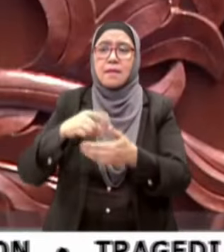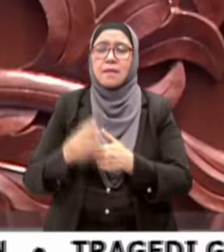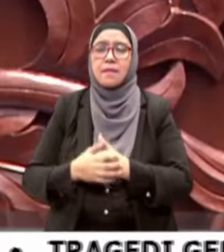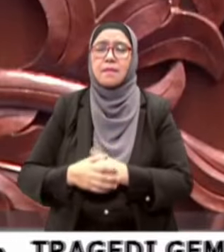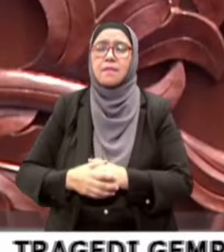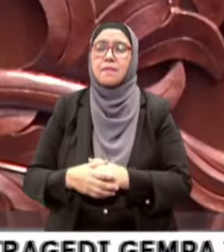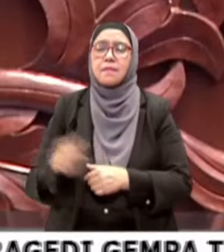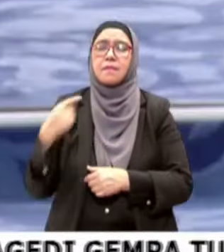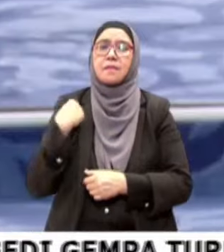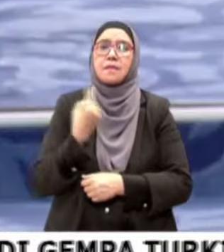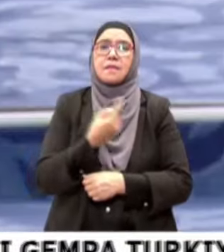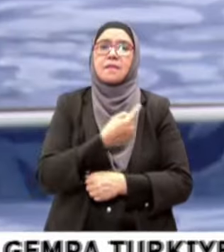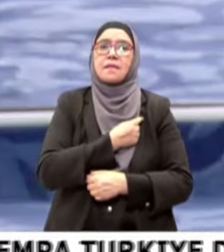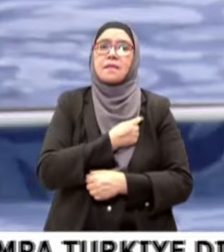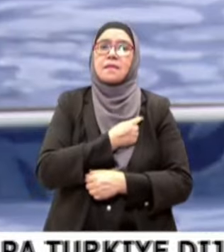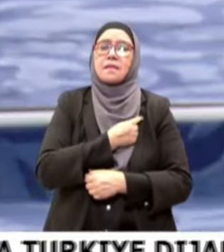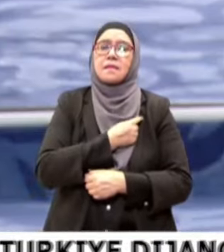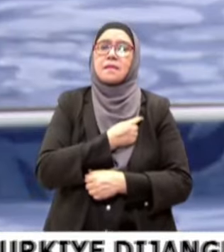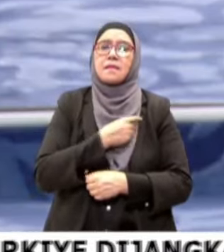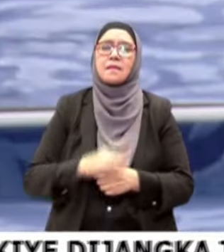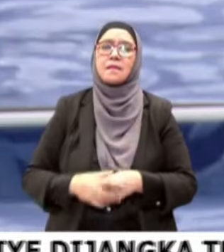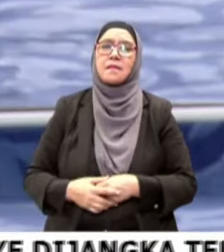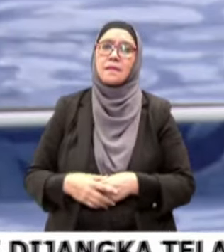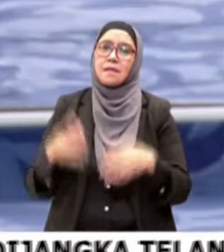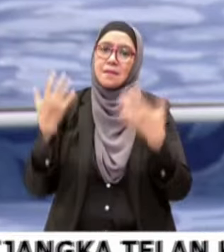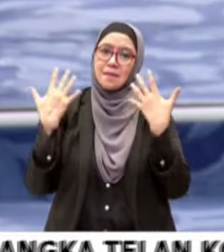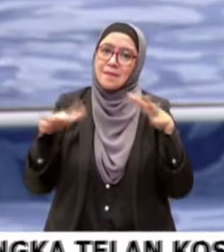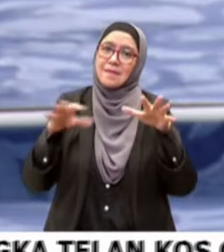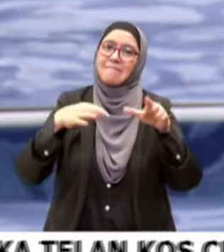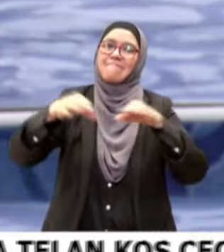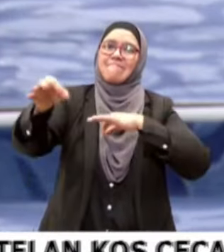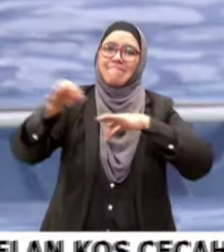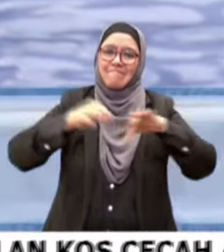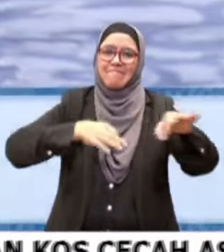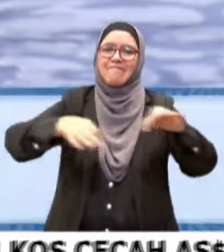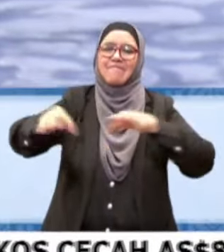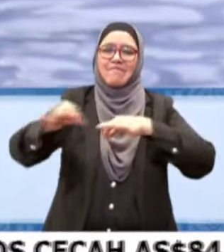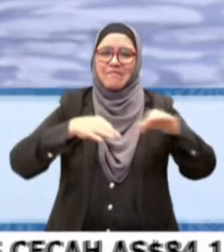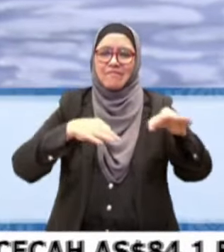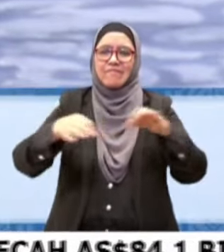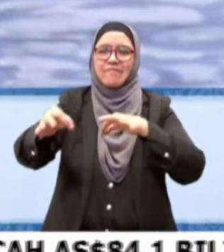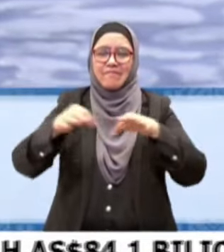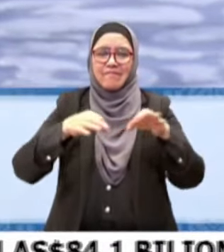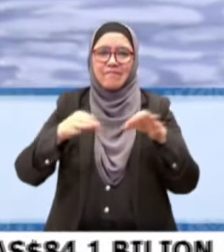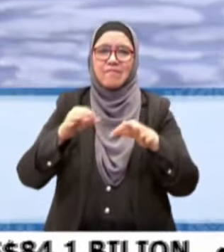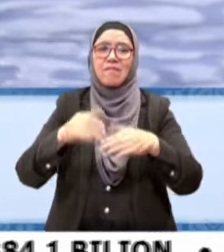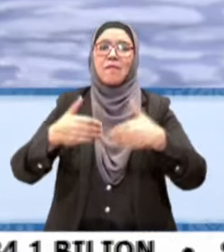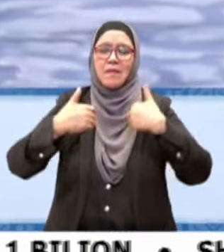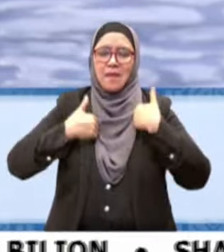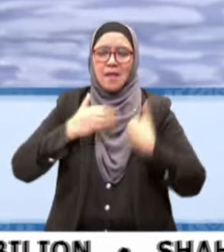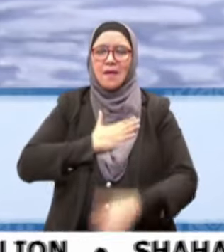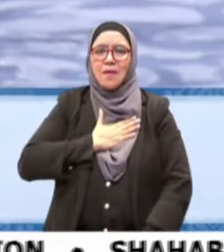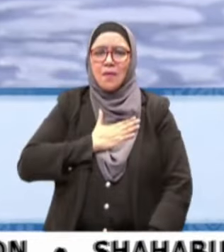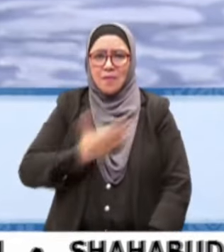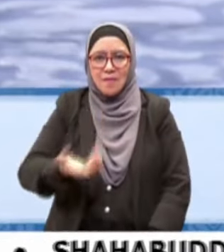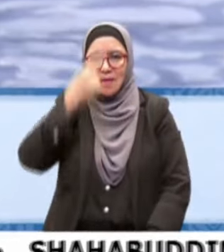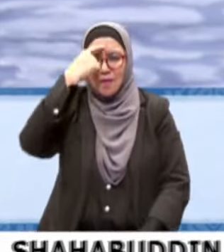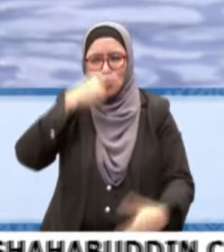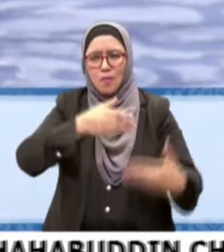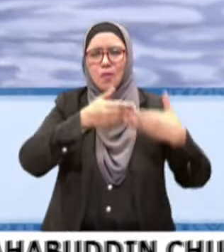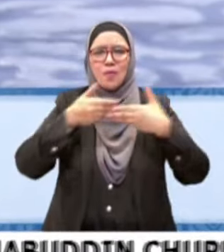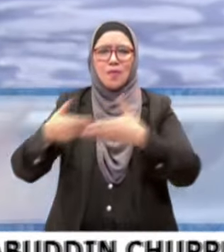kita telah memberikan penjelasan dan ada komitmen untuk meneruskan tetapi masih